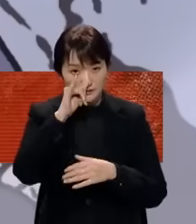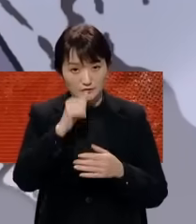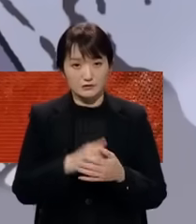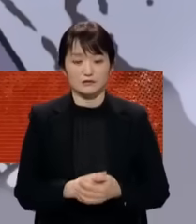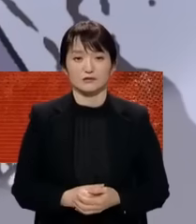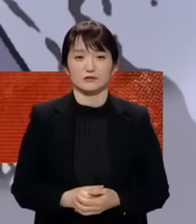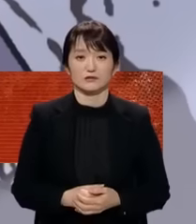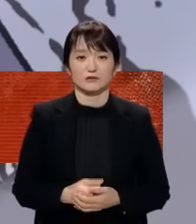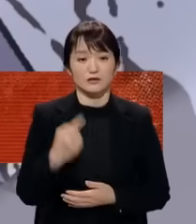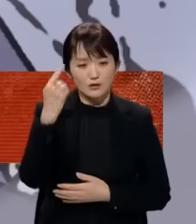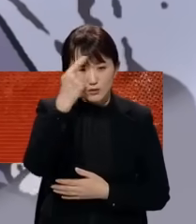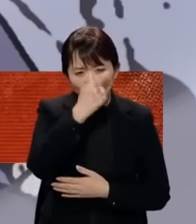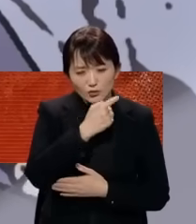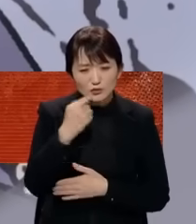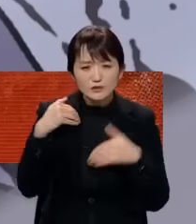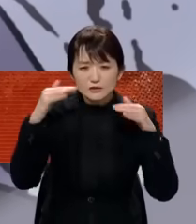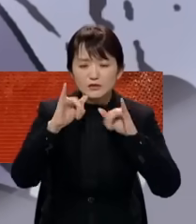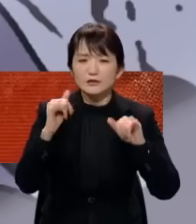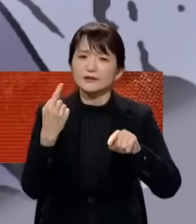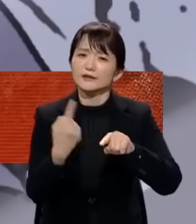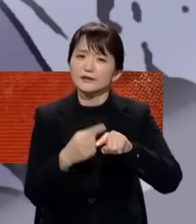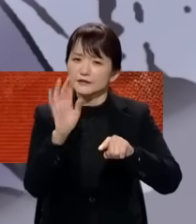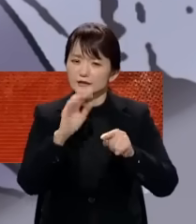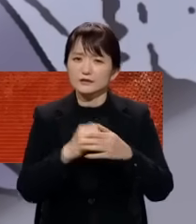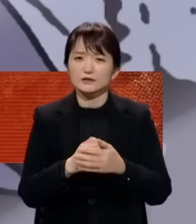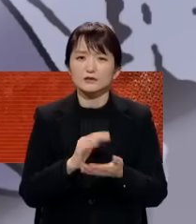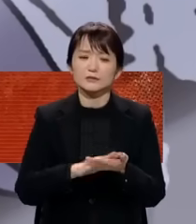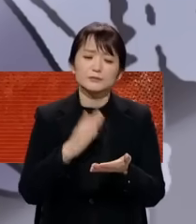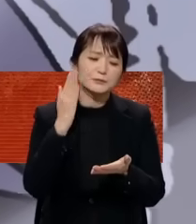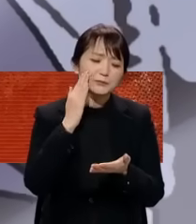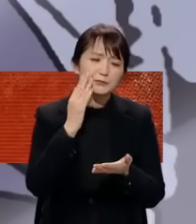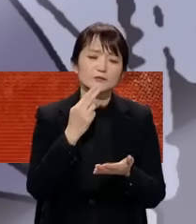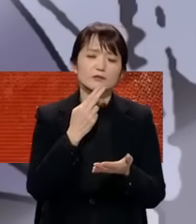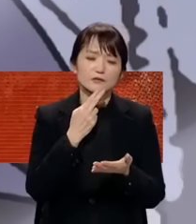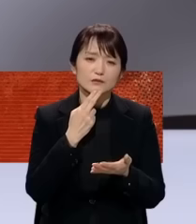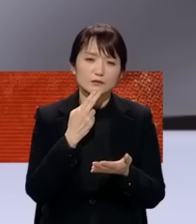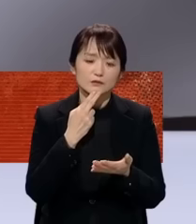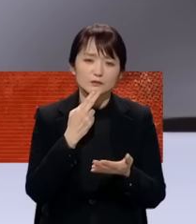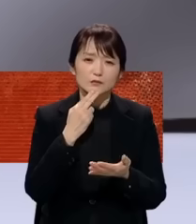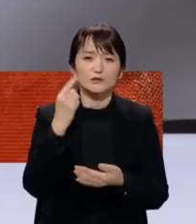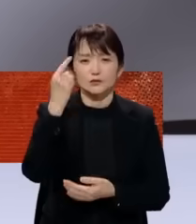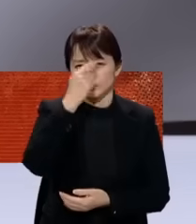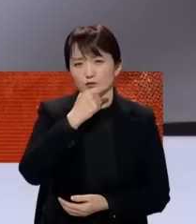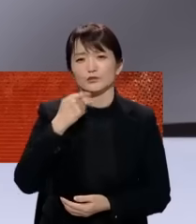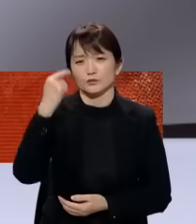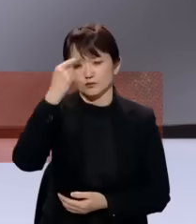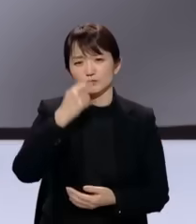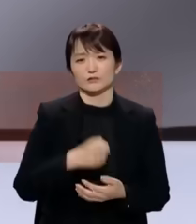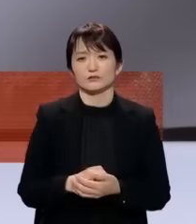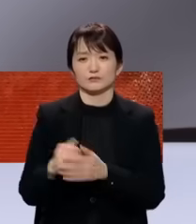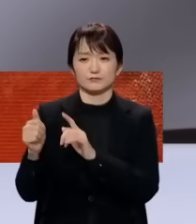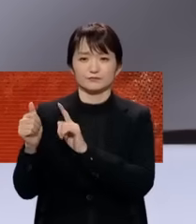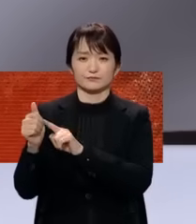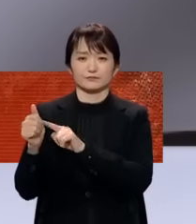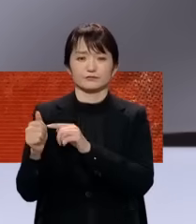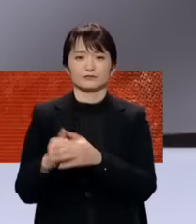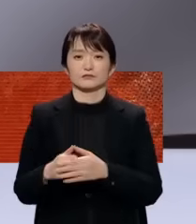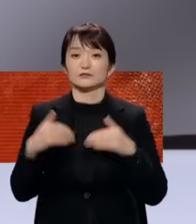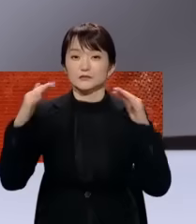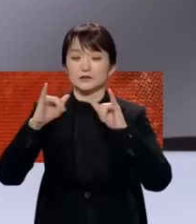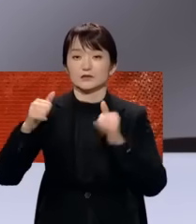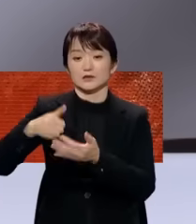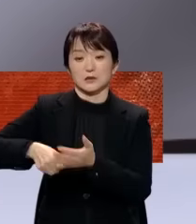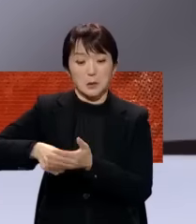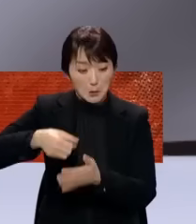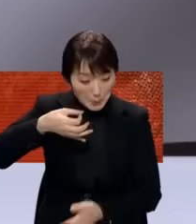얼굴은 절대 아니고이 당시에도 화장기 없는 애뜰 얼굴이었다 주장을 했습니다 여기에 도해서이 남성은 그 성인용 기구들